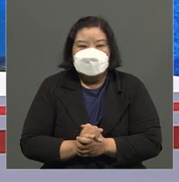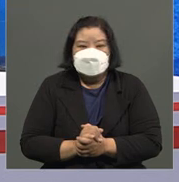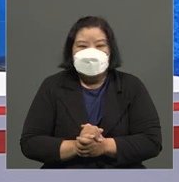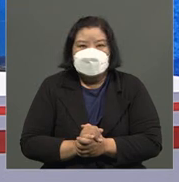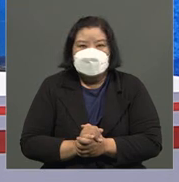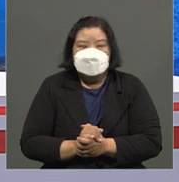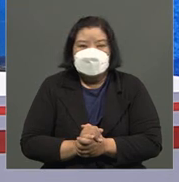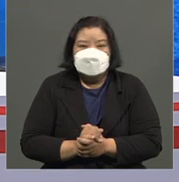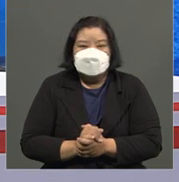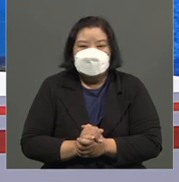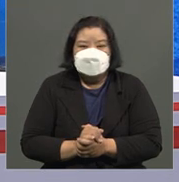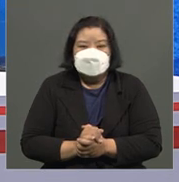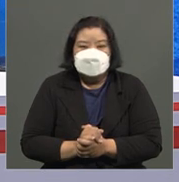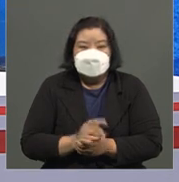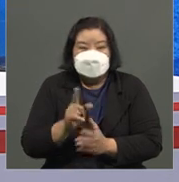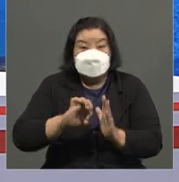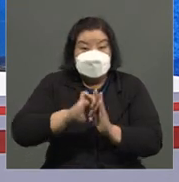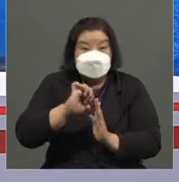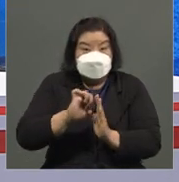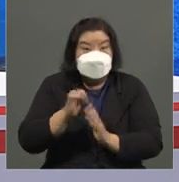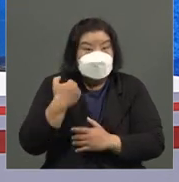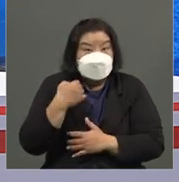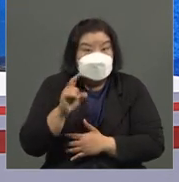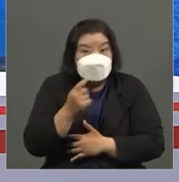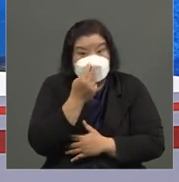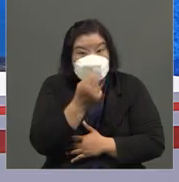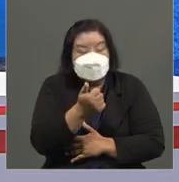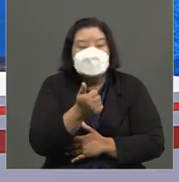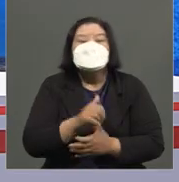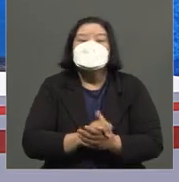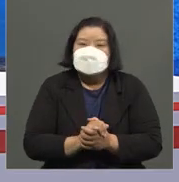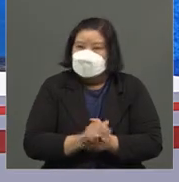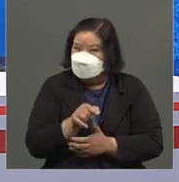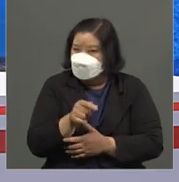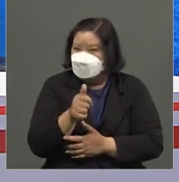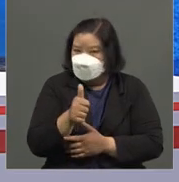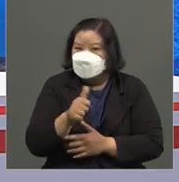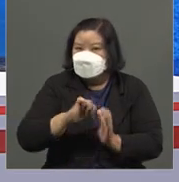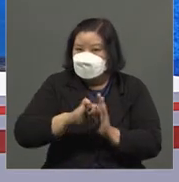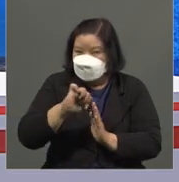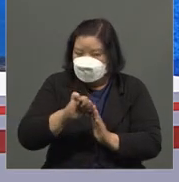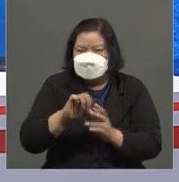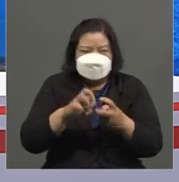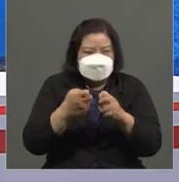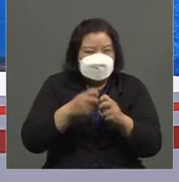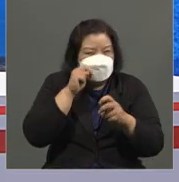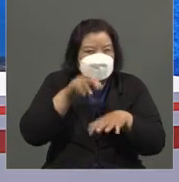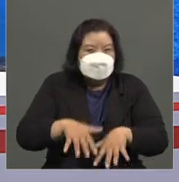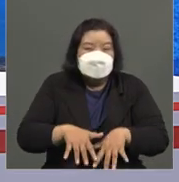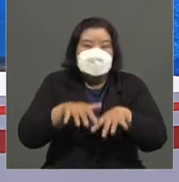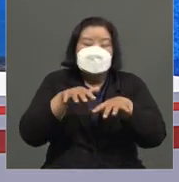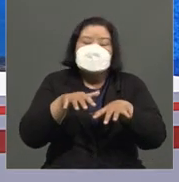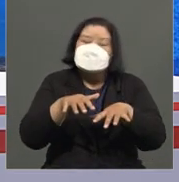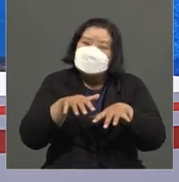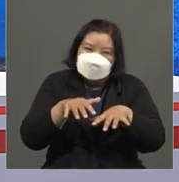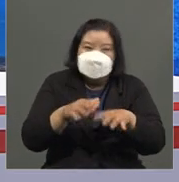ไปจอดดูบรรยากาศในพื้นที่จังหวัดเชียงใหม่กันบ้างนะครับแม้ว่าจะเป็นหนึ่งในพื้นที่ที่ประสบอุทกภัยอย่างหนักแล้วก็ยังอยู่ในระยะฟื้น